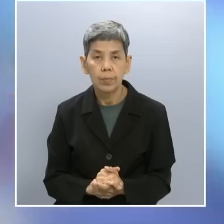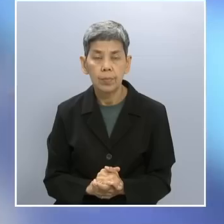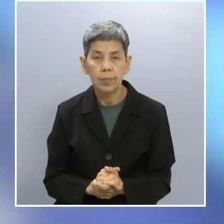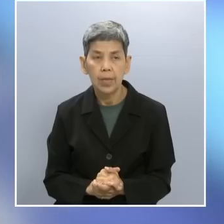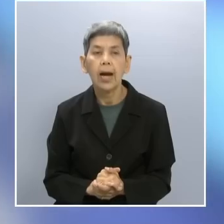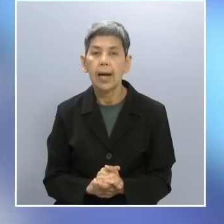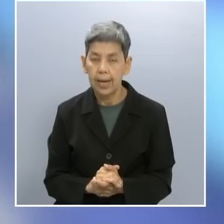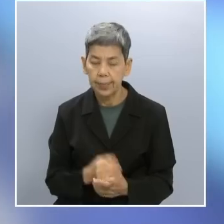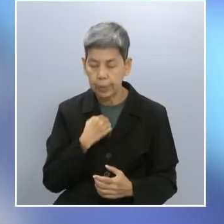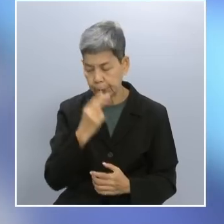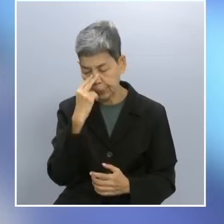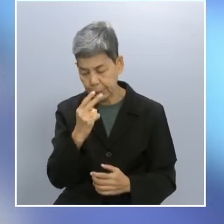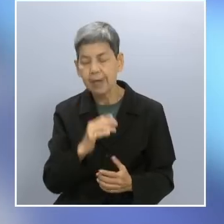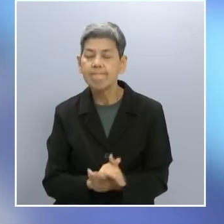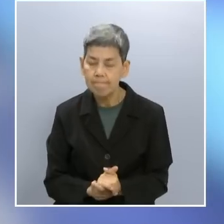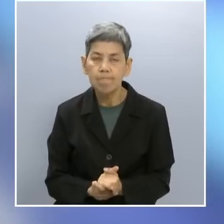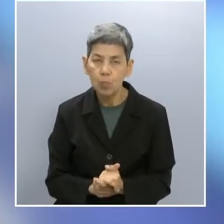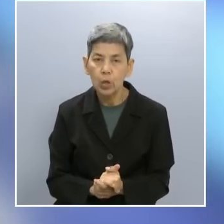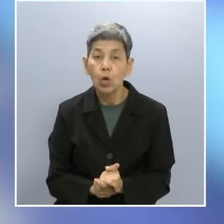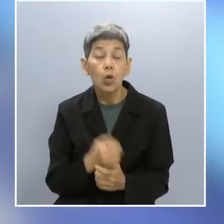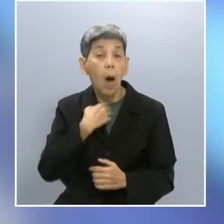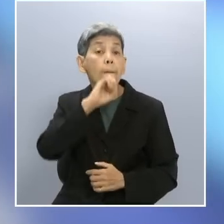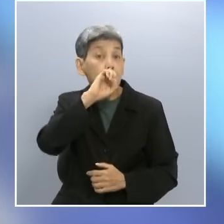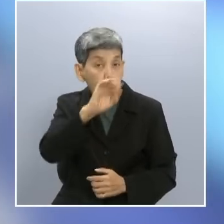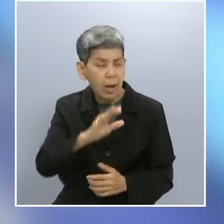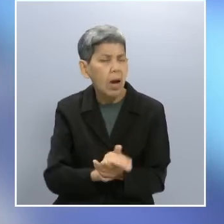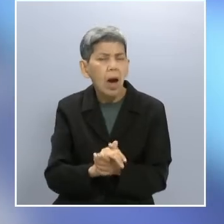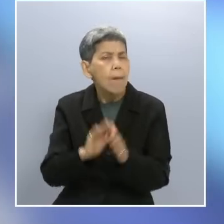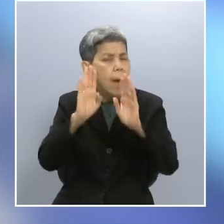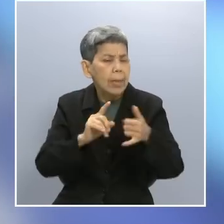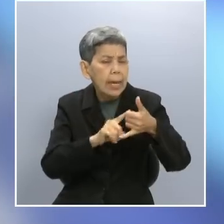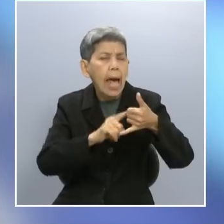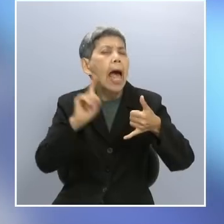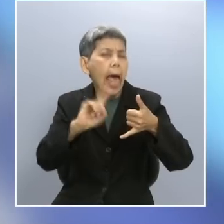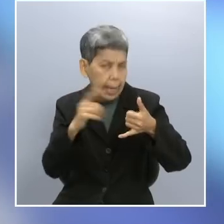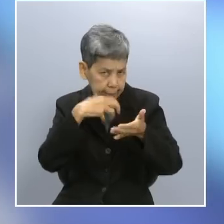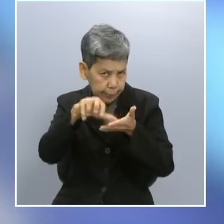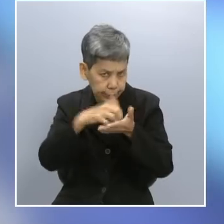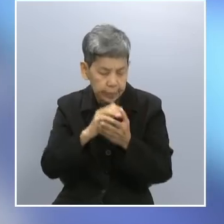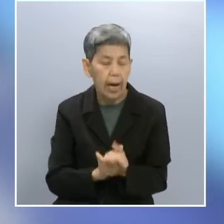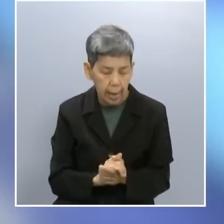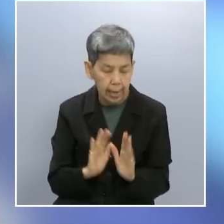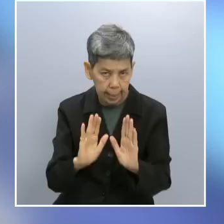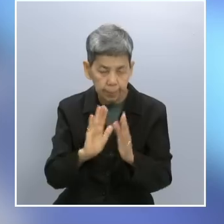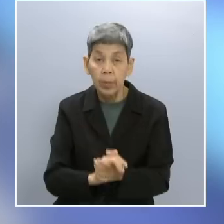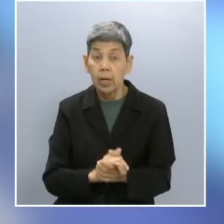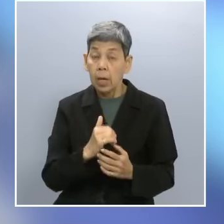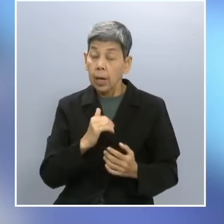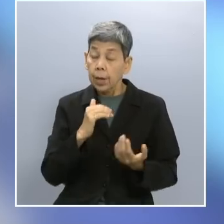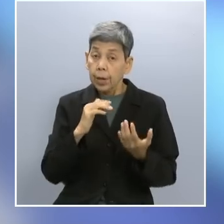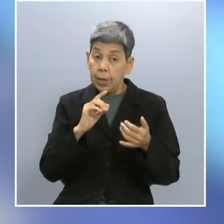นี่แหละคุณผู้ชมครับอ้าวเดี๋ยวจะบอกให้ฟังว่าเรื่องราวของจากกบมันอย่างนี้คุณผู้ชมอันนี้เนี่ยนะฮะ